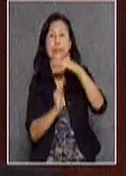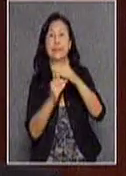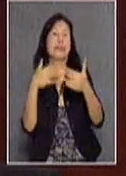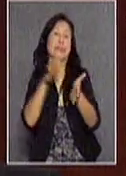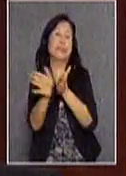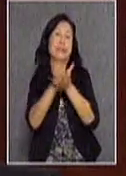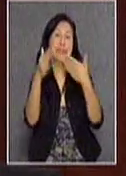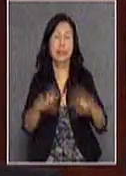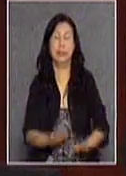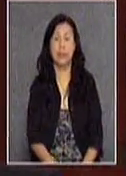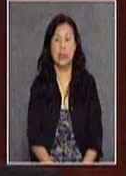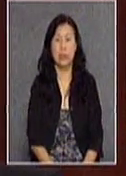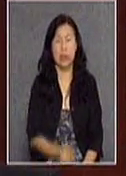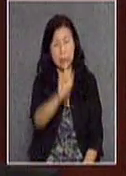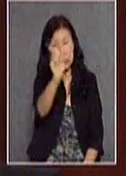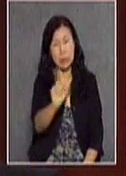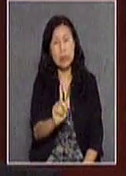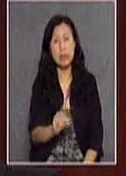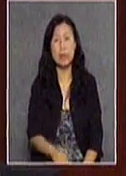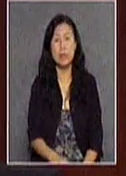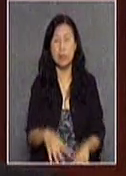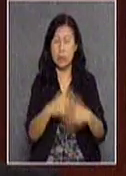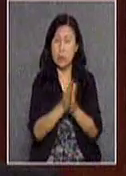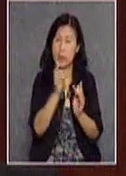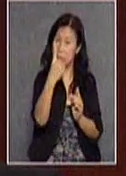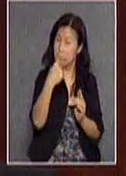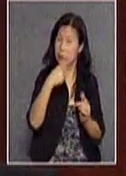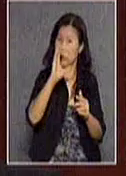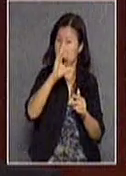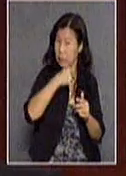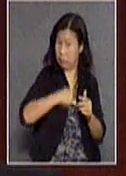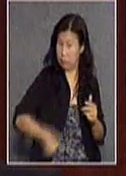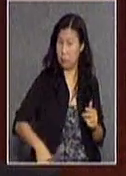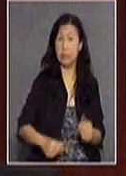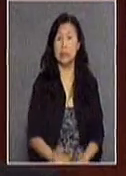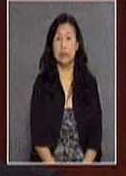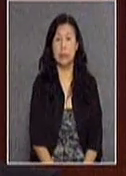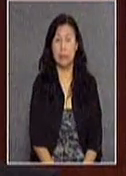了。為什麼我們現在會有同一位議員，譬如陳志全議員，